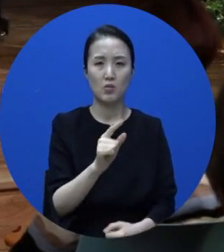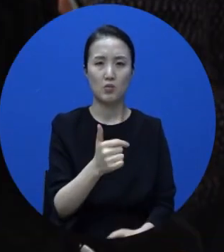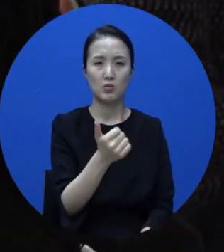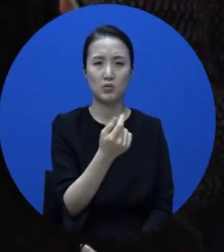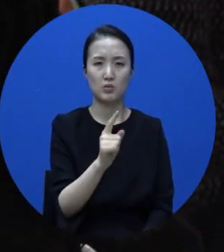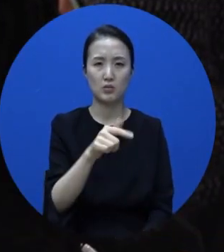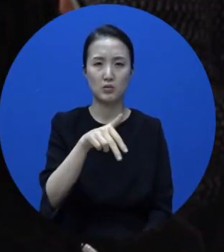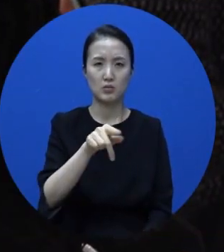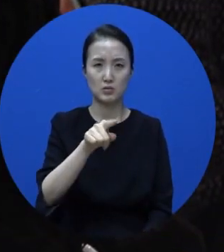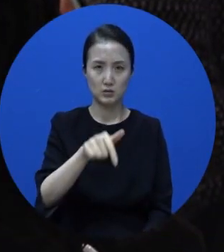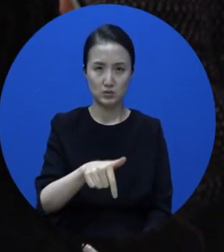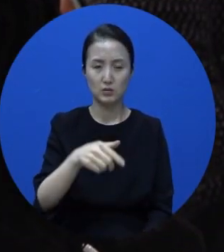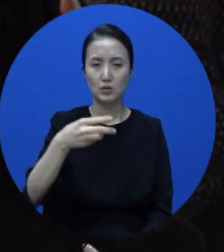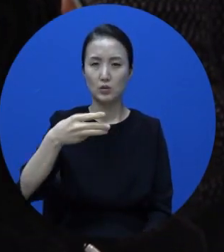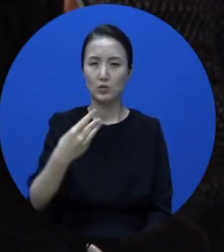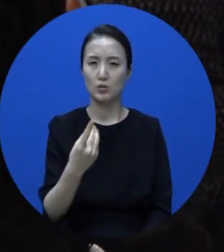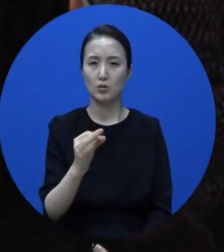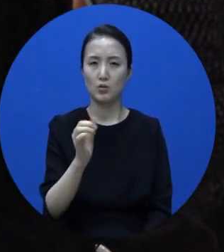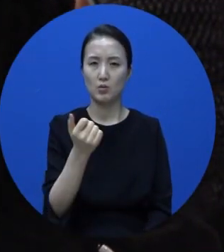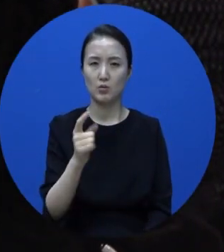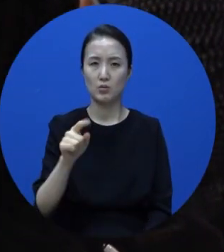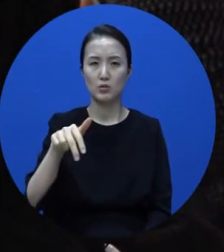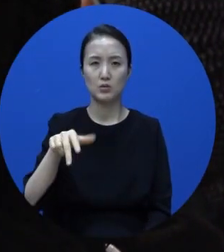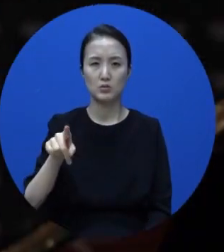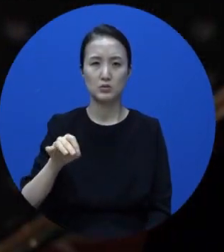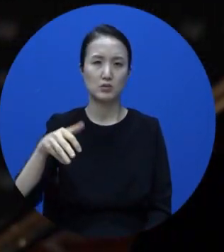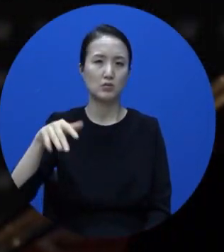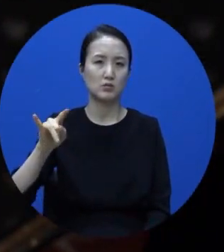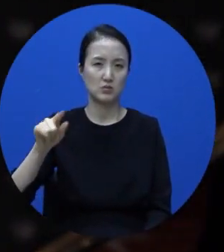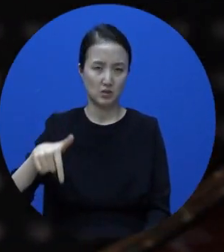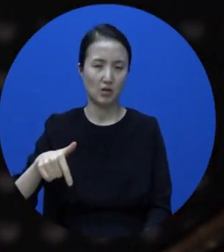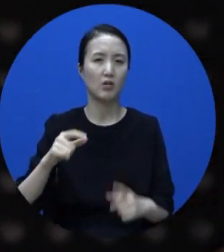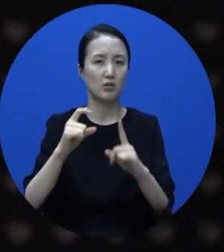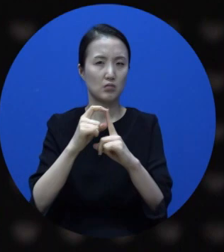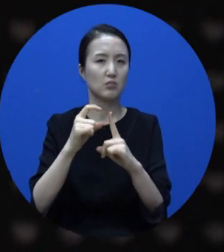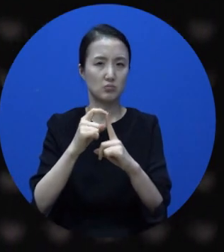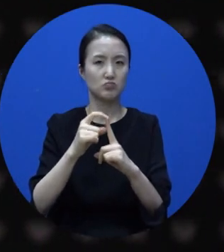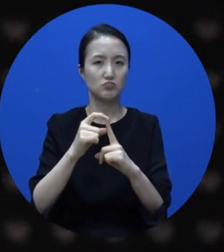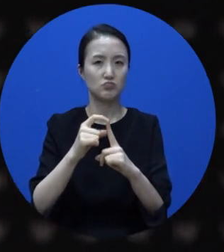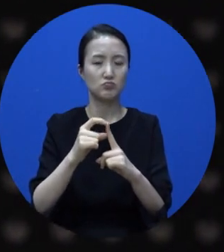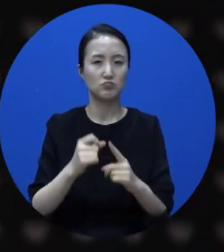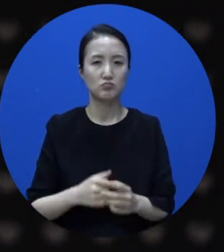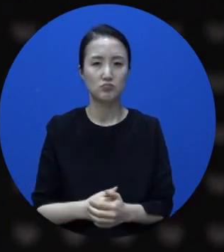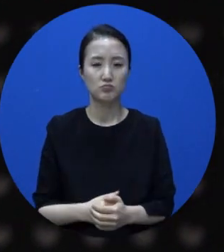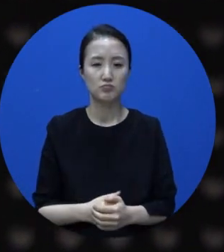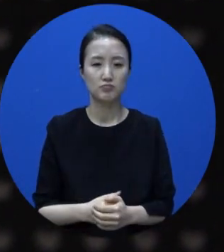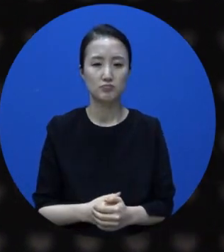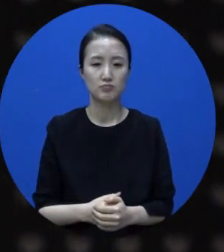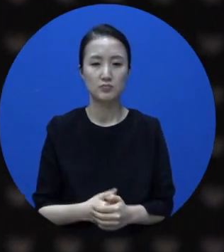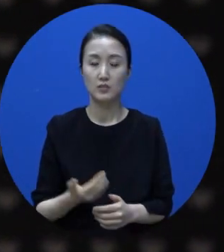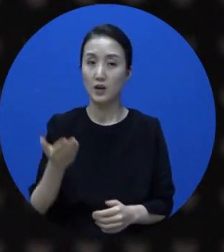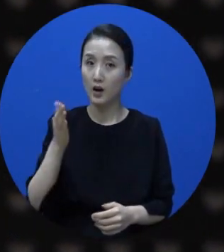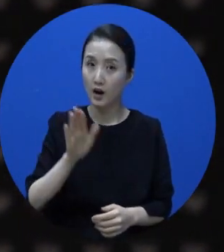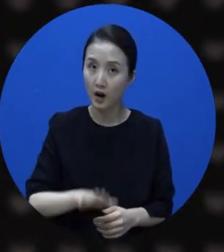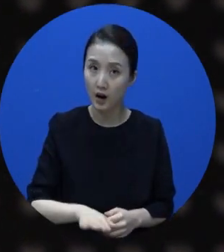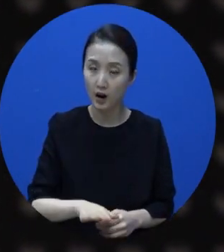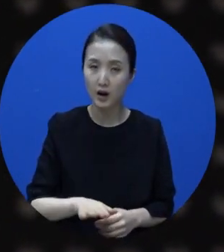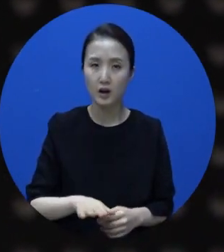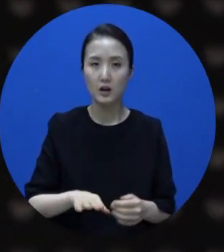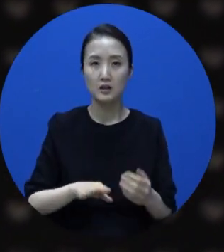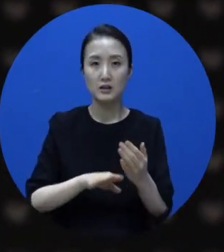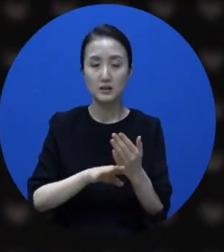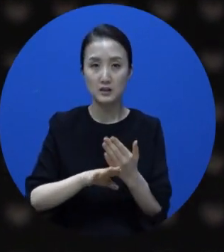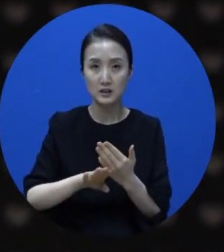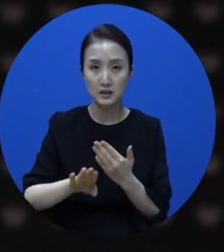정책 그러다가 2015년 12월 부터 금리를 인상 하기 시작합니다